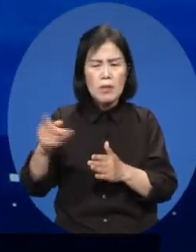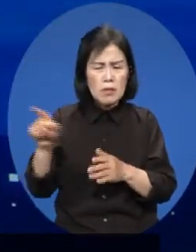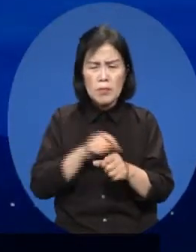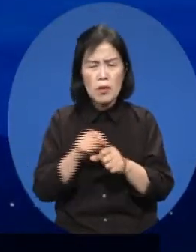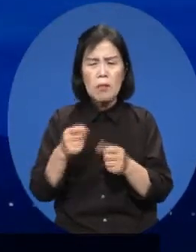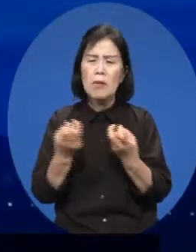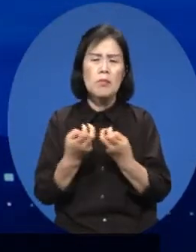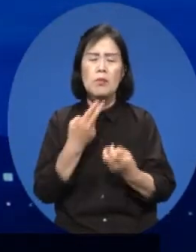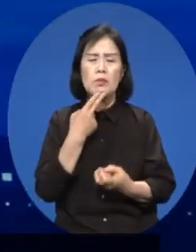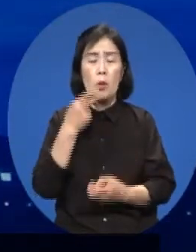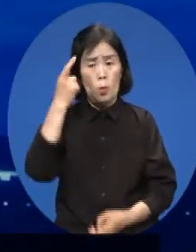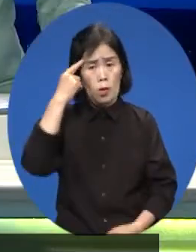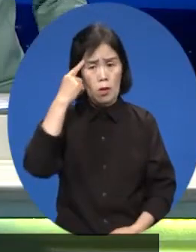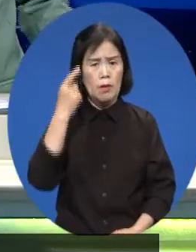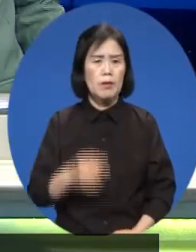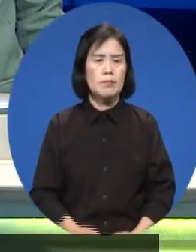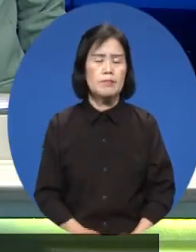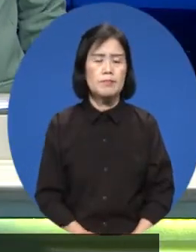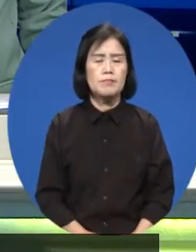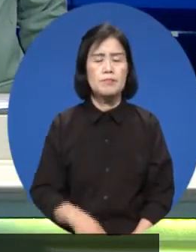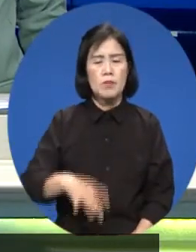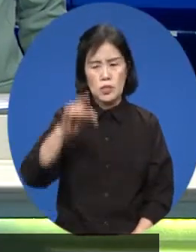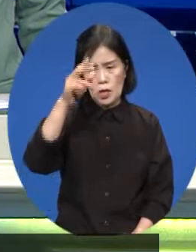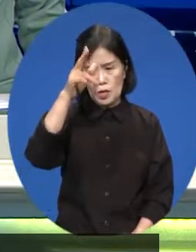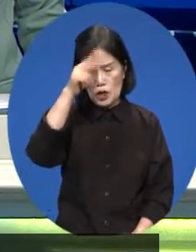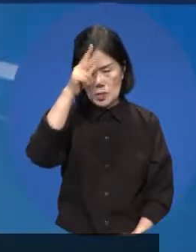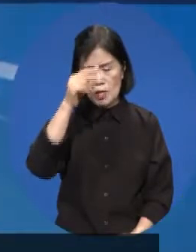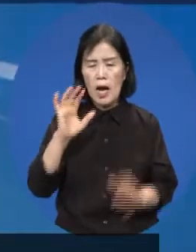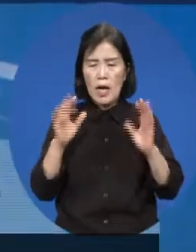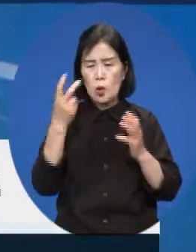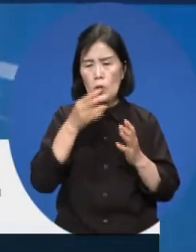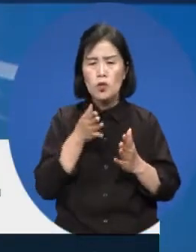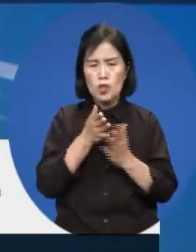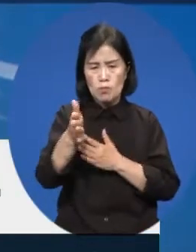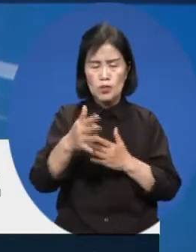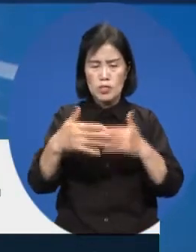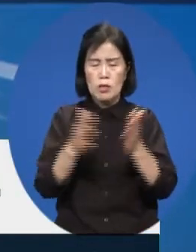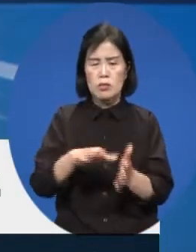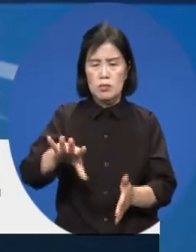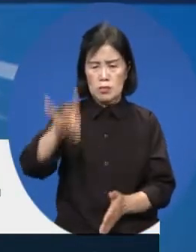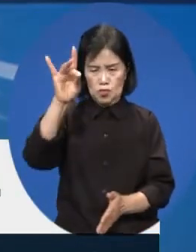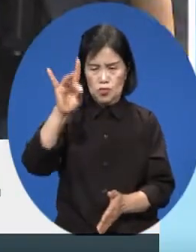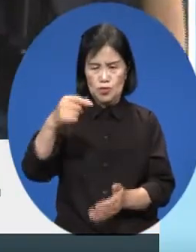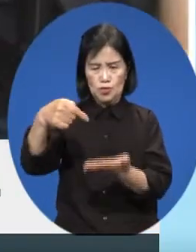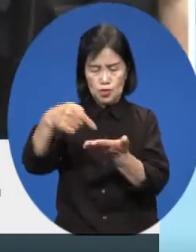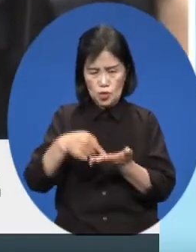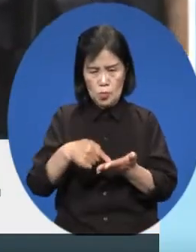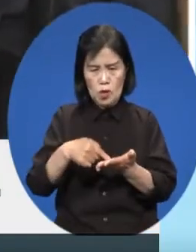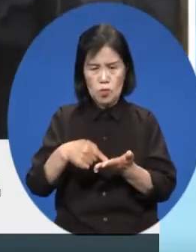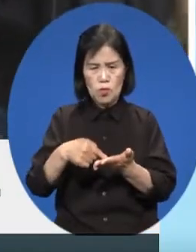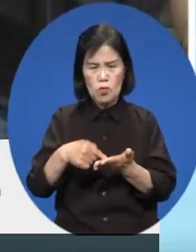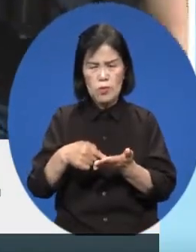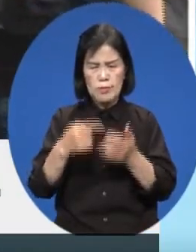없었던 것 같습니다 왜 그랬을까 했습니다 아 우선 경찰이나 아동보호전문기관 에서 최초 신고를 받고 아 그의 면 미라지